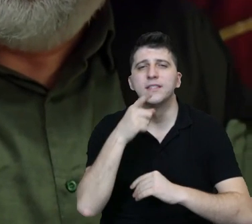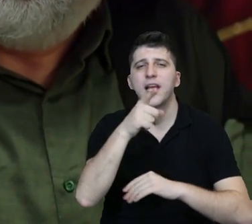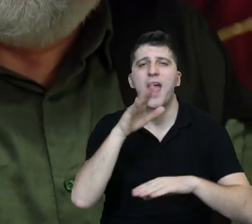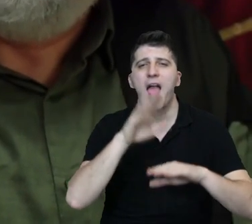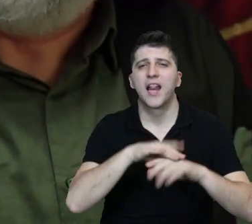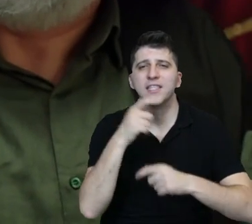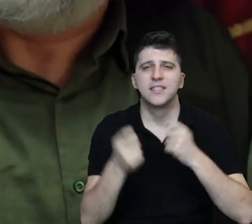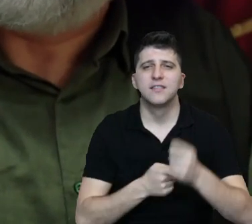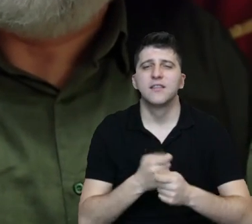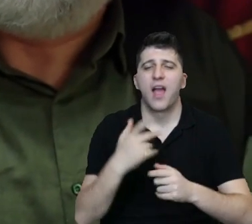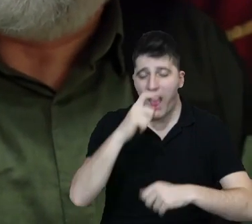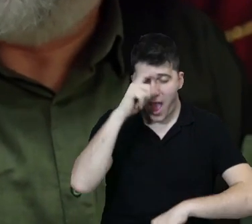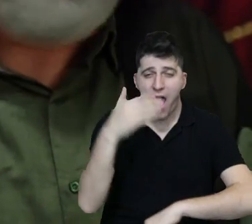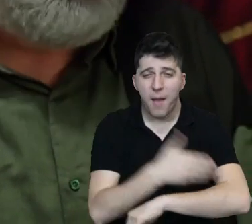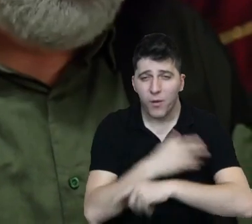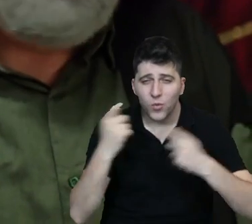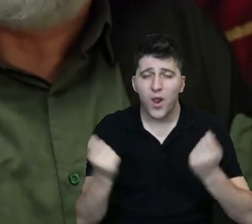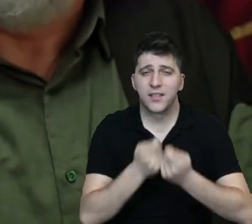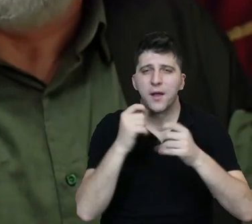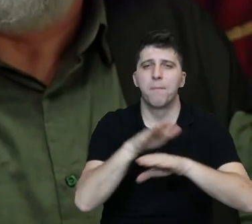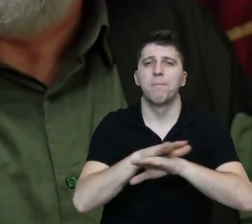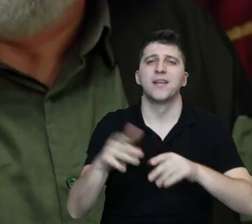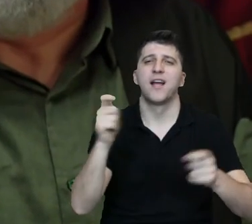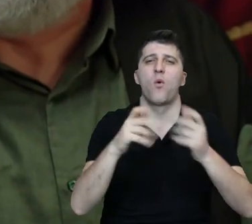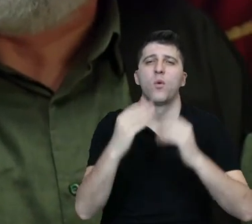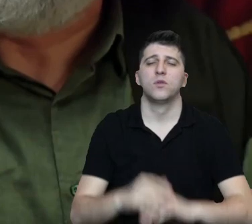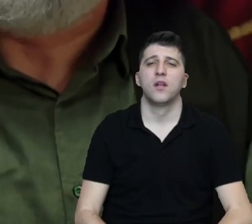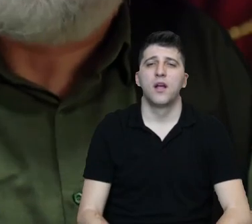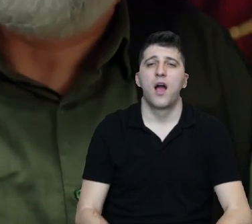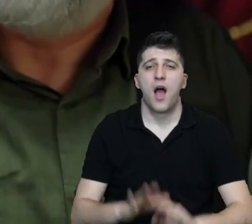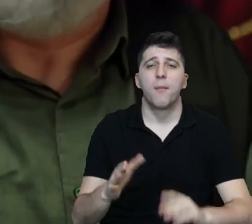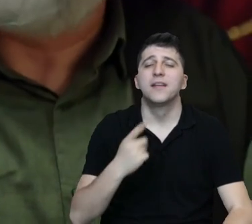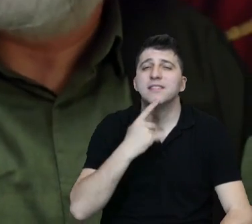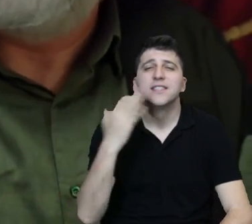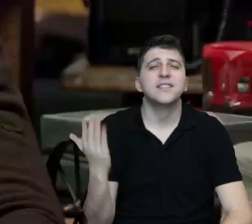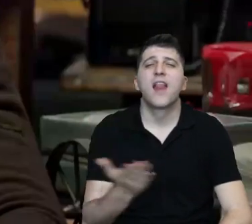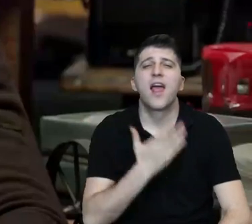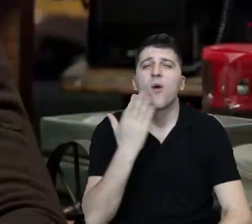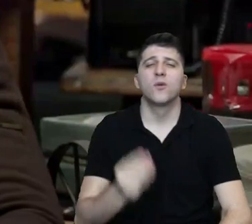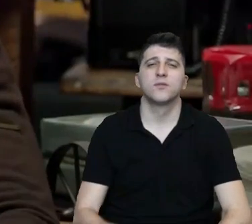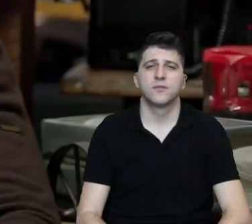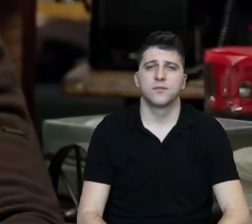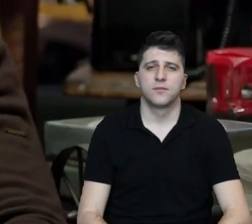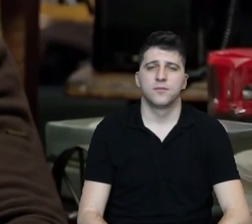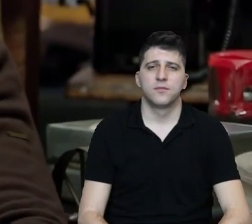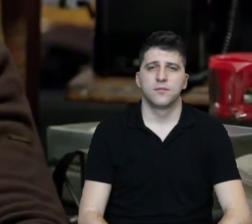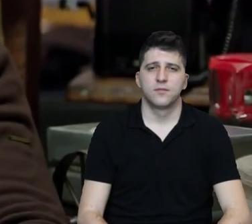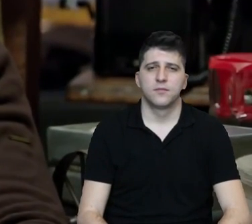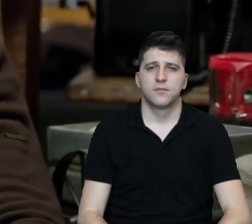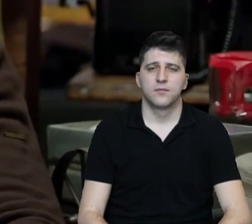elinde. Kim bilir ne kadar emek verdin, masa oldu. Ama aradan kaç zaman geçti.